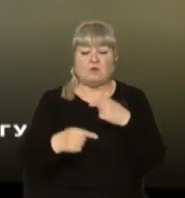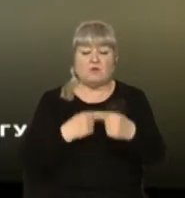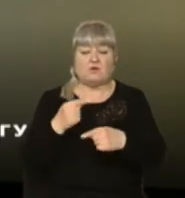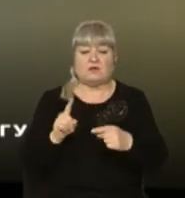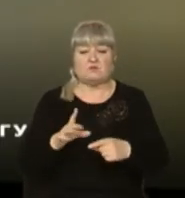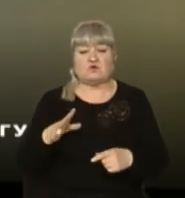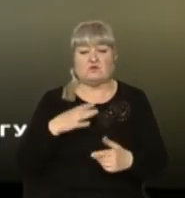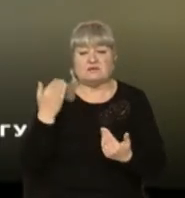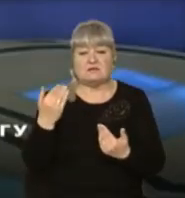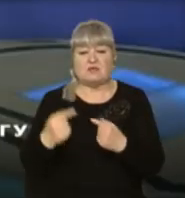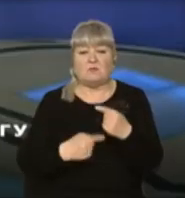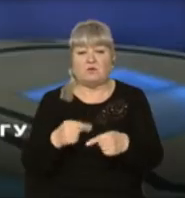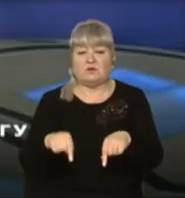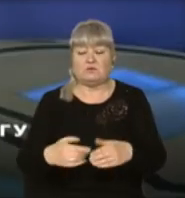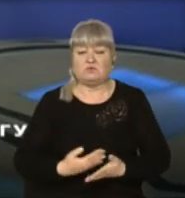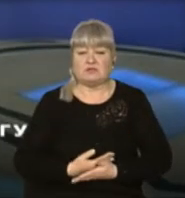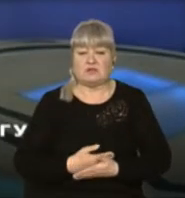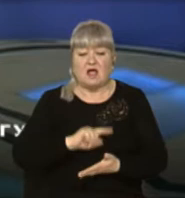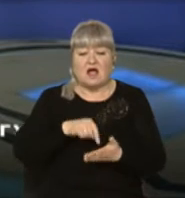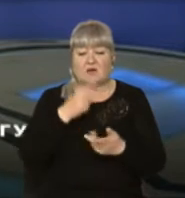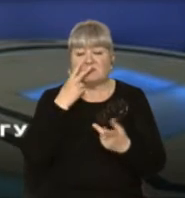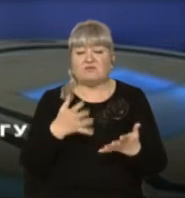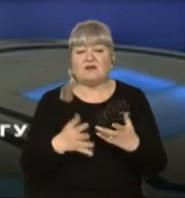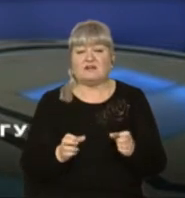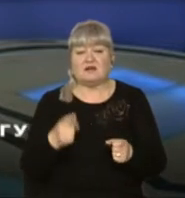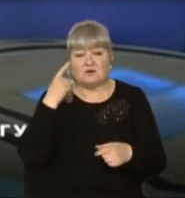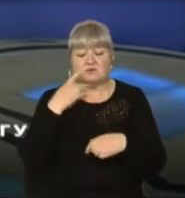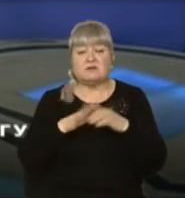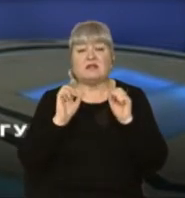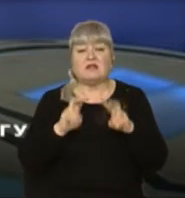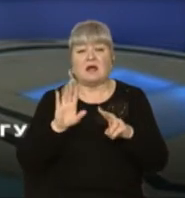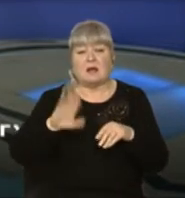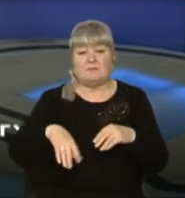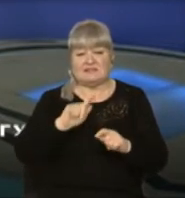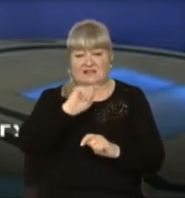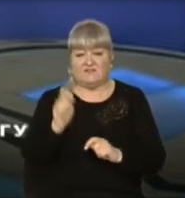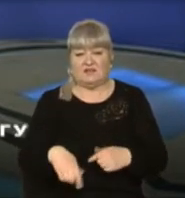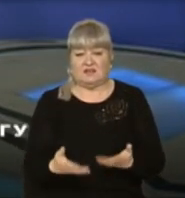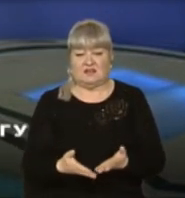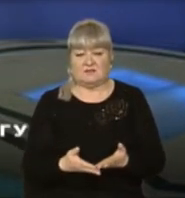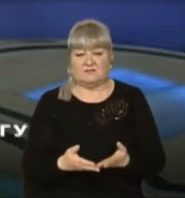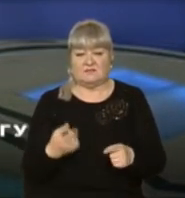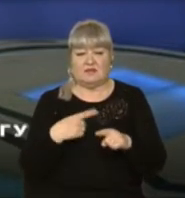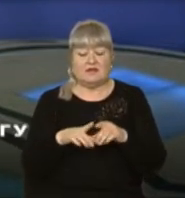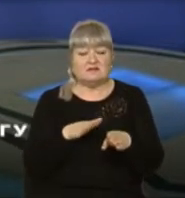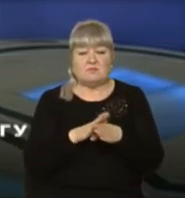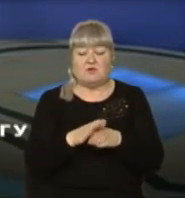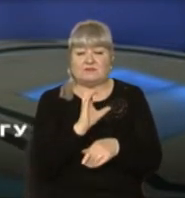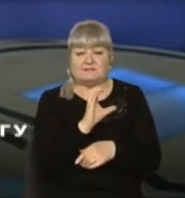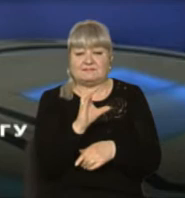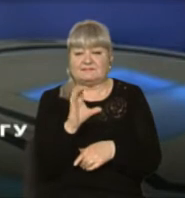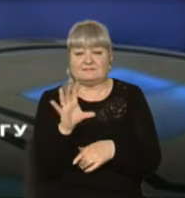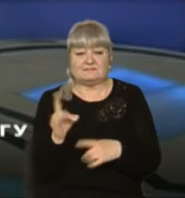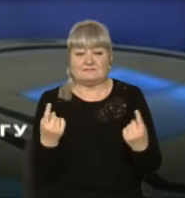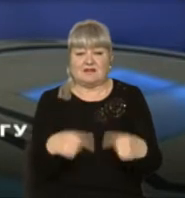їхнє покоління тут жило. А місто виглядає, ви розумієте, як після війни. Ну, це повна радянщина, нічого не